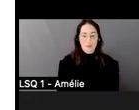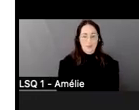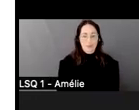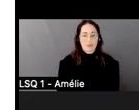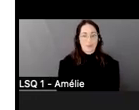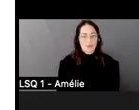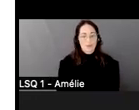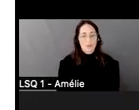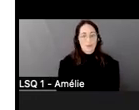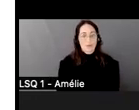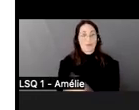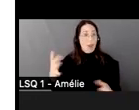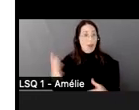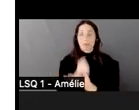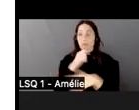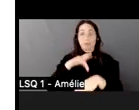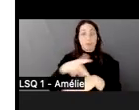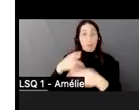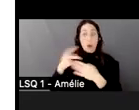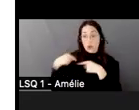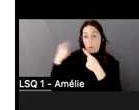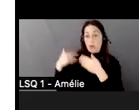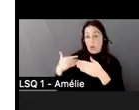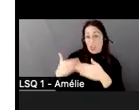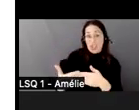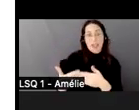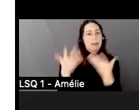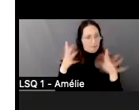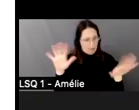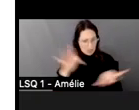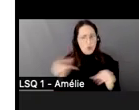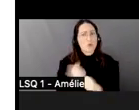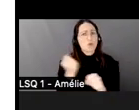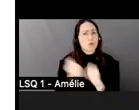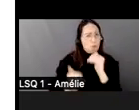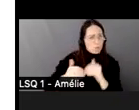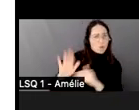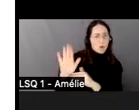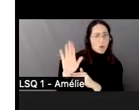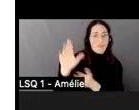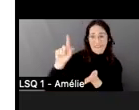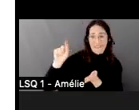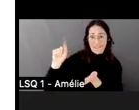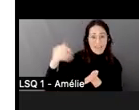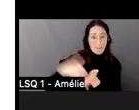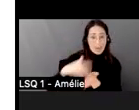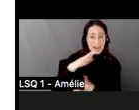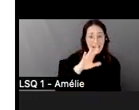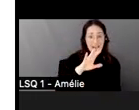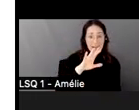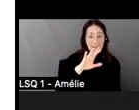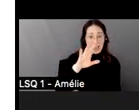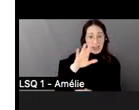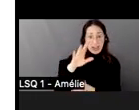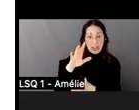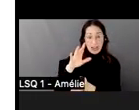Alors, la réalisation du projet à ce jour, nous avons réalisé plus de 20 500.